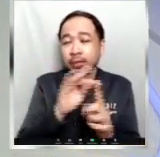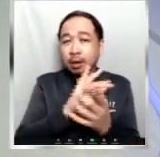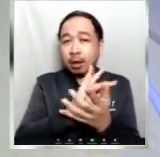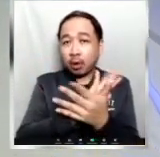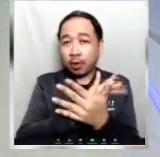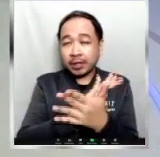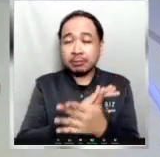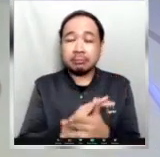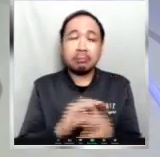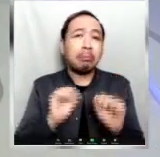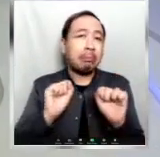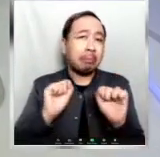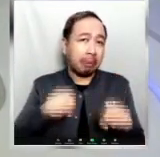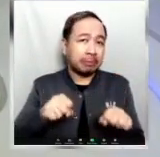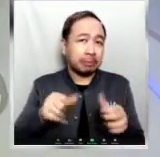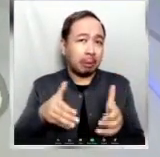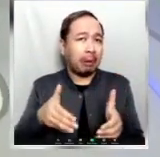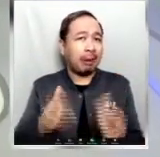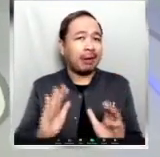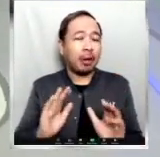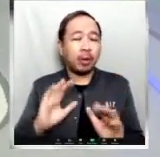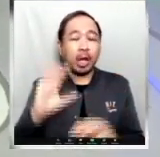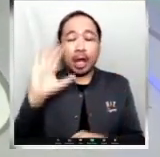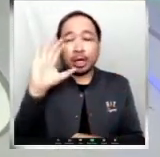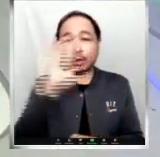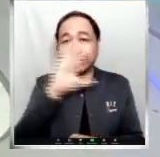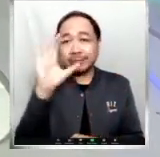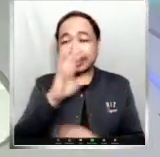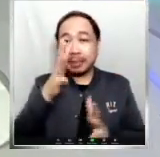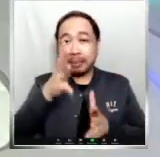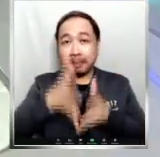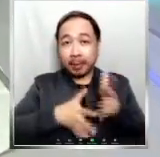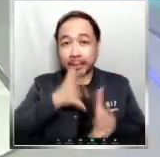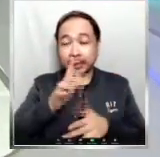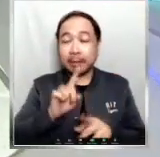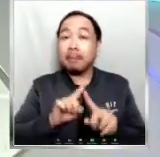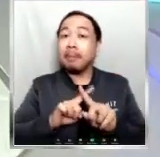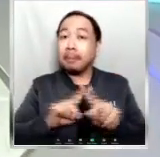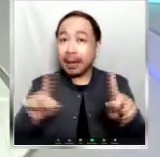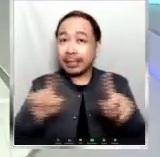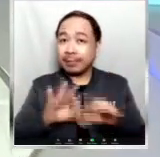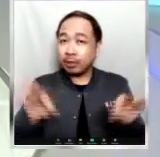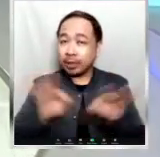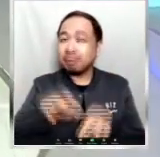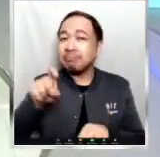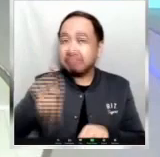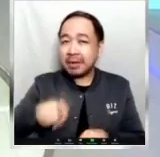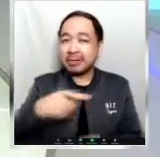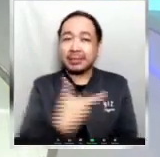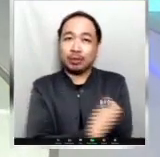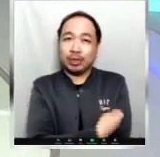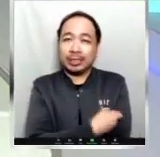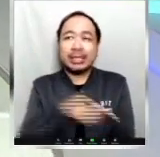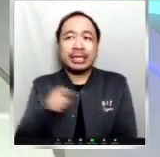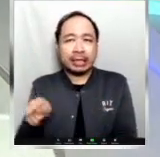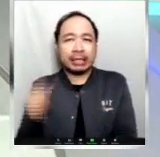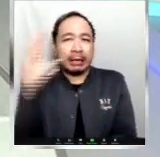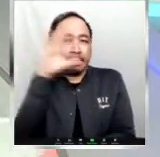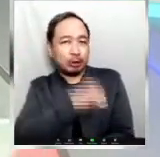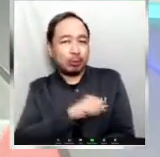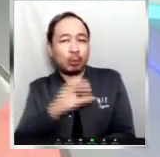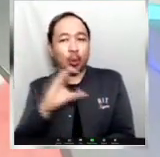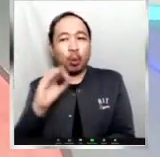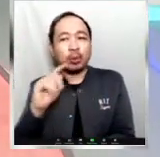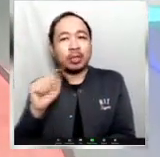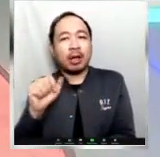party basta't bakunado. Yan ang tansya ng grupong Octa Research. Pero ang DOH may paalala sa